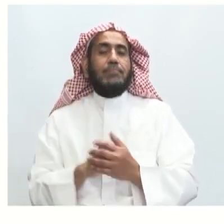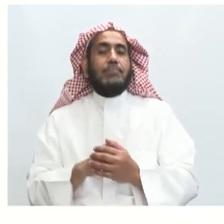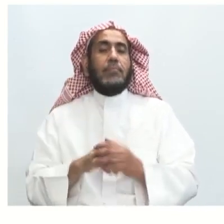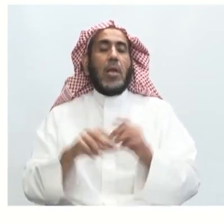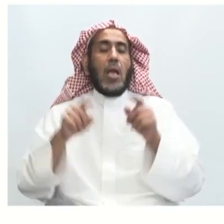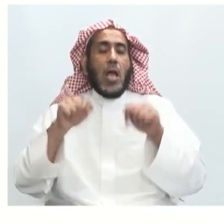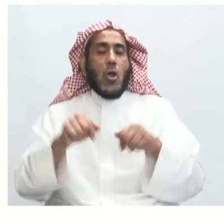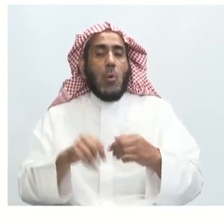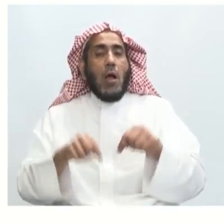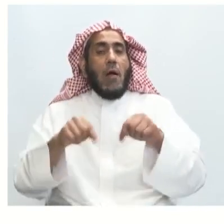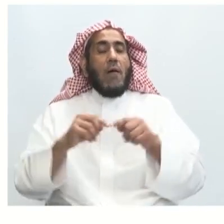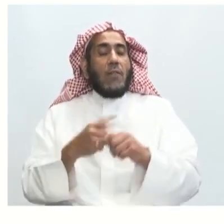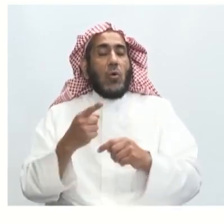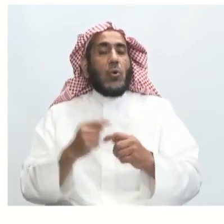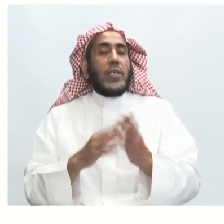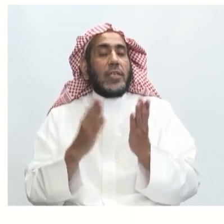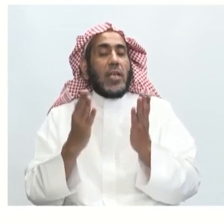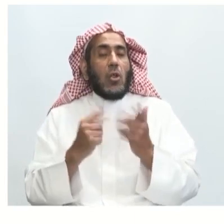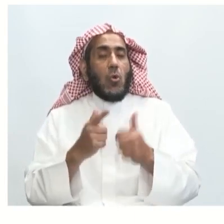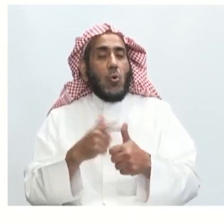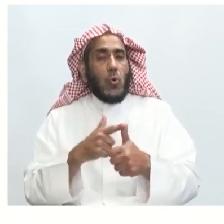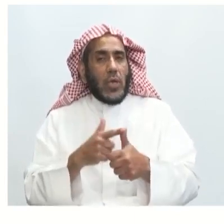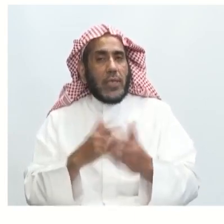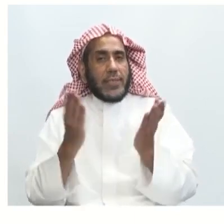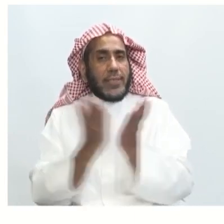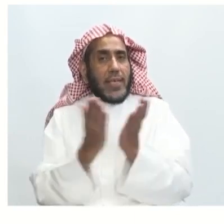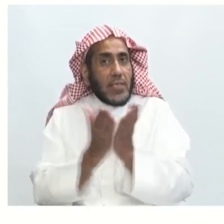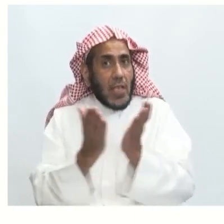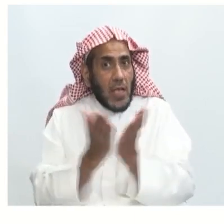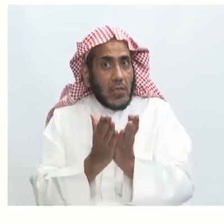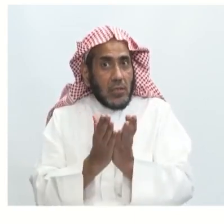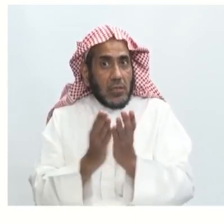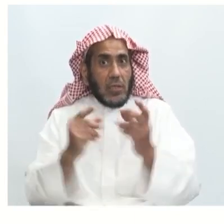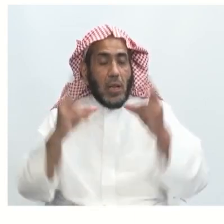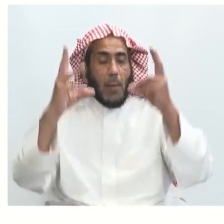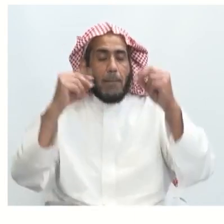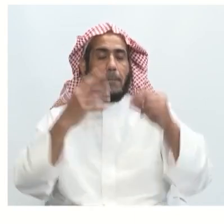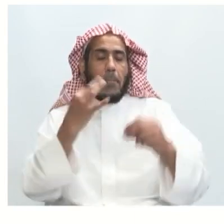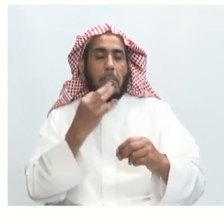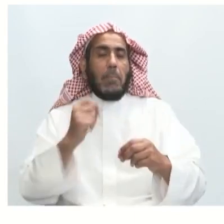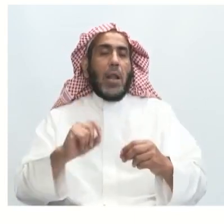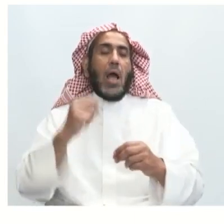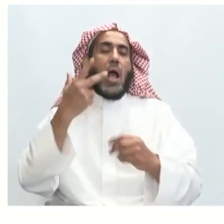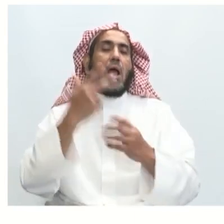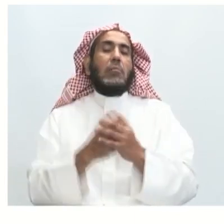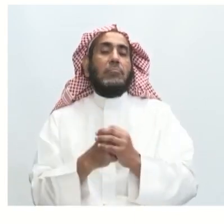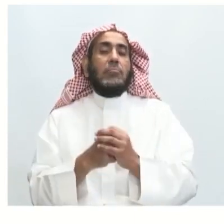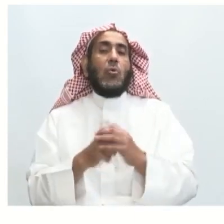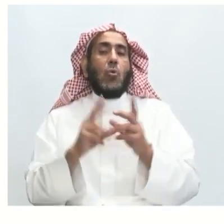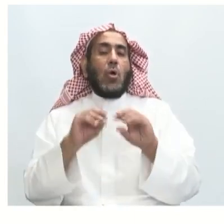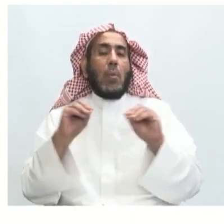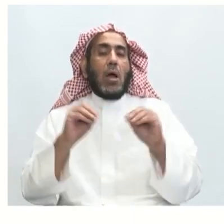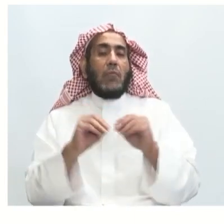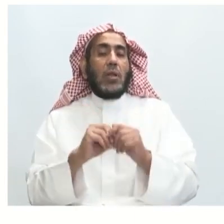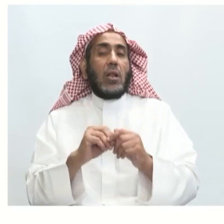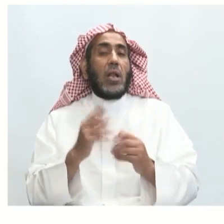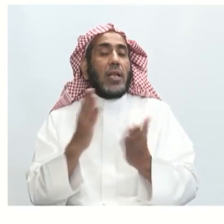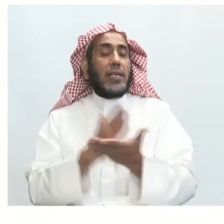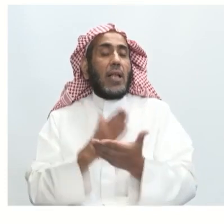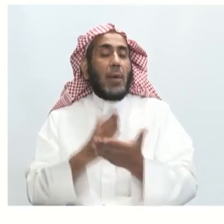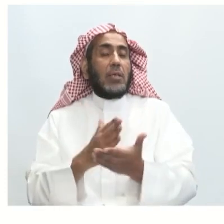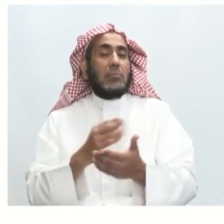نحن في الوحده الاولى في دراسات بلاغيه والقسم الاول من الكتاب الذي هو يتحدث فيه عن دراسات بلاغيه وكما عرفنا انه